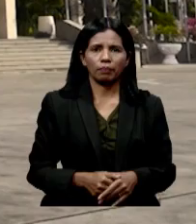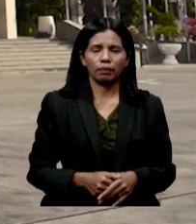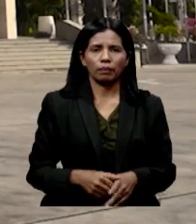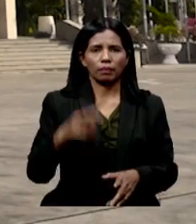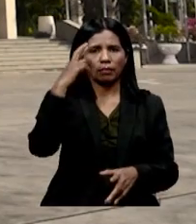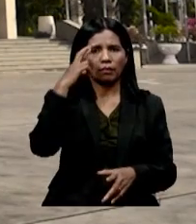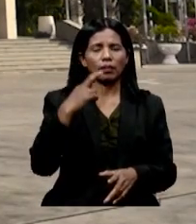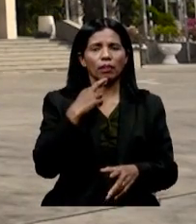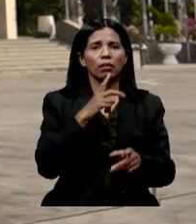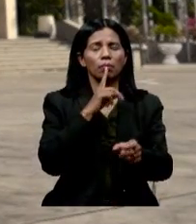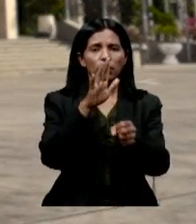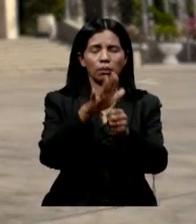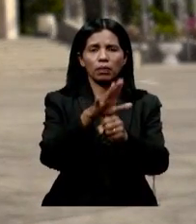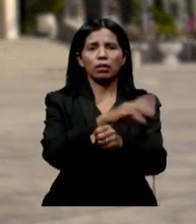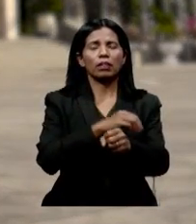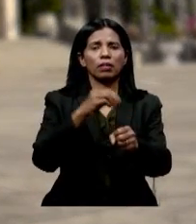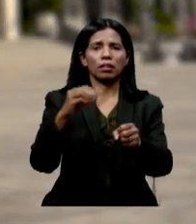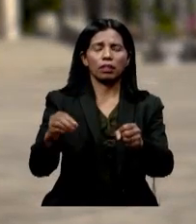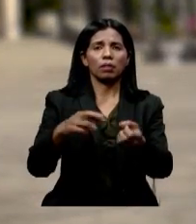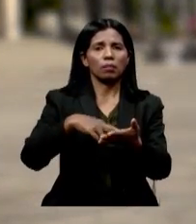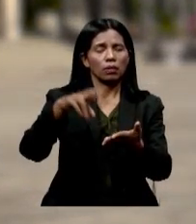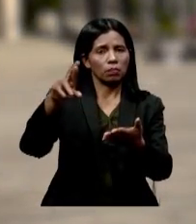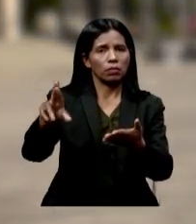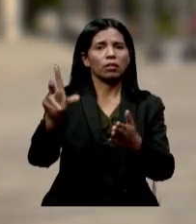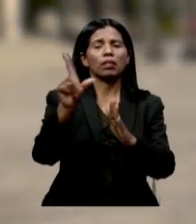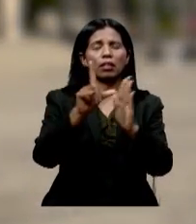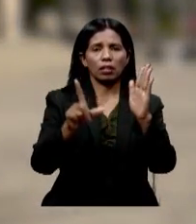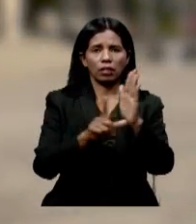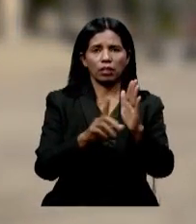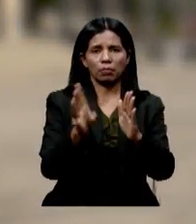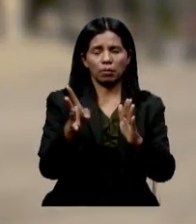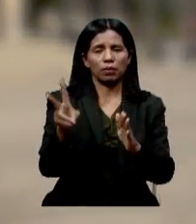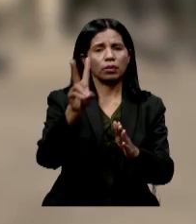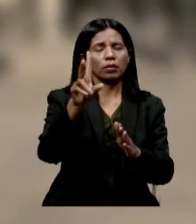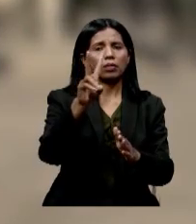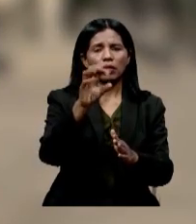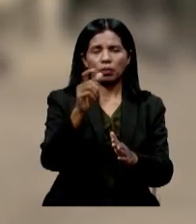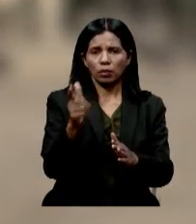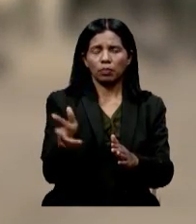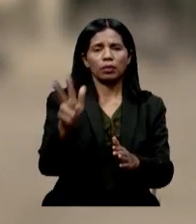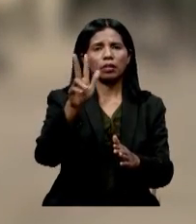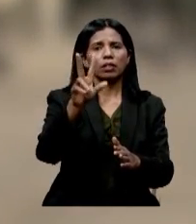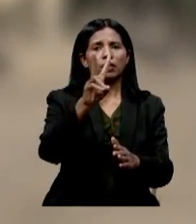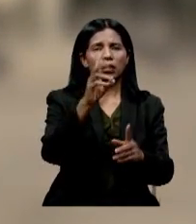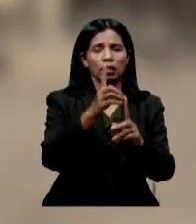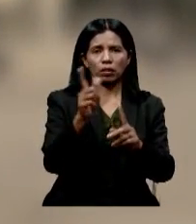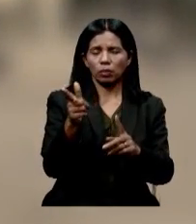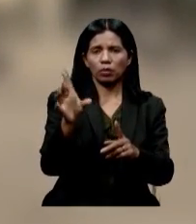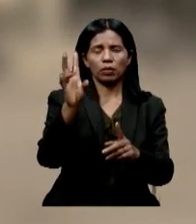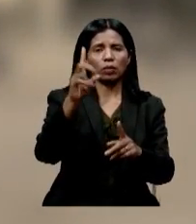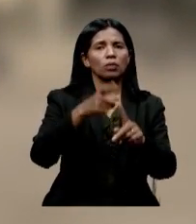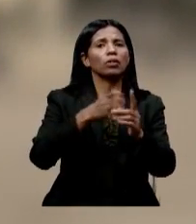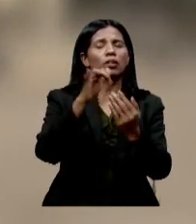Zuzera Mzorta promulga decretul ei numărul 8 nulor sinen, barra ring 2 rua nulor sintolu, ihalor rua nulor sinhitu flon zuliu